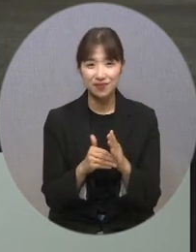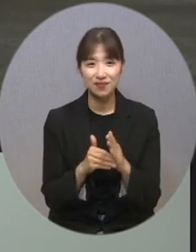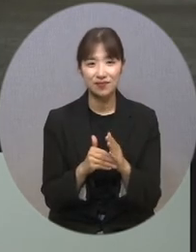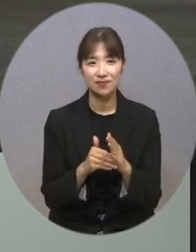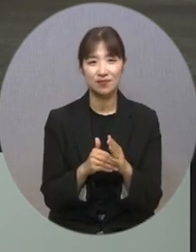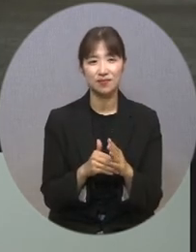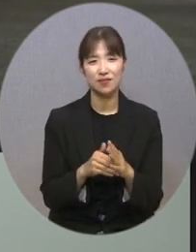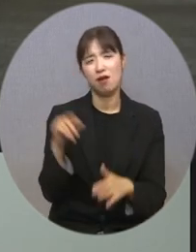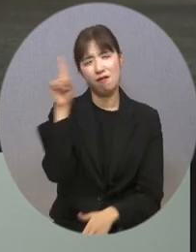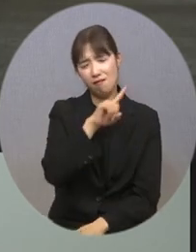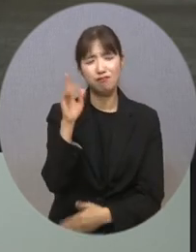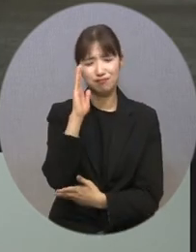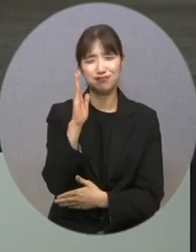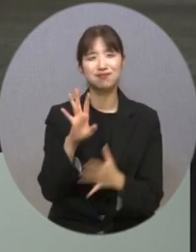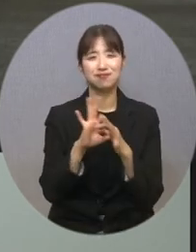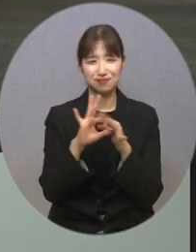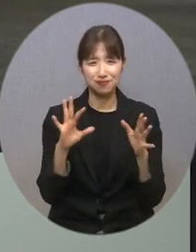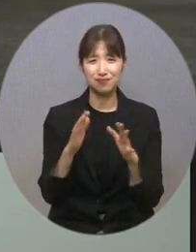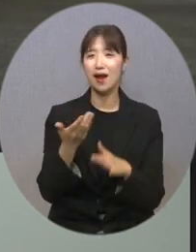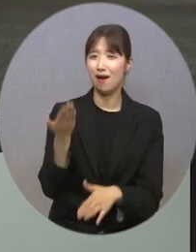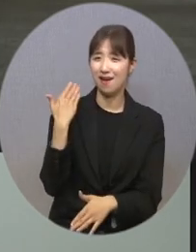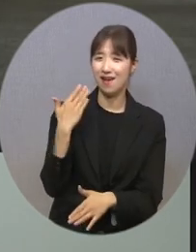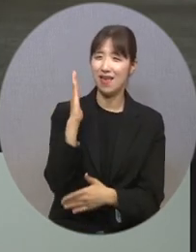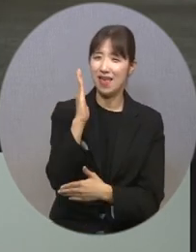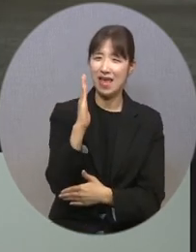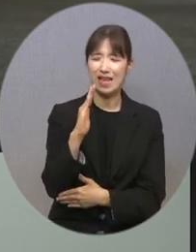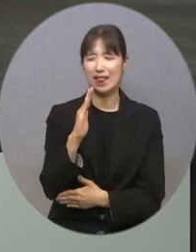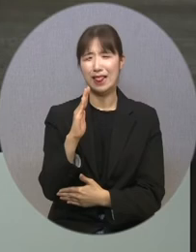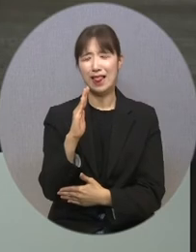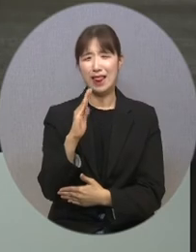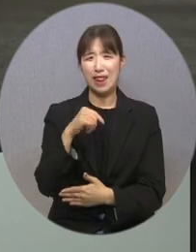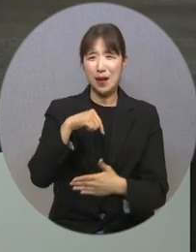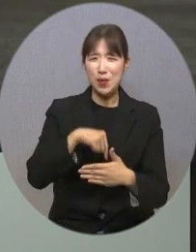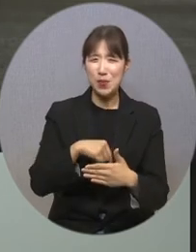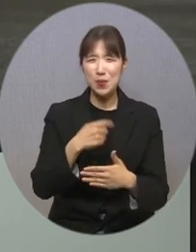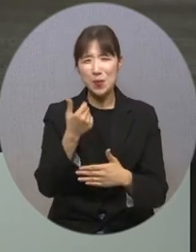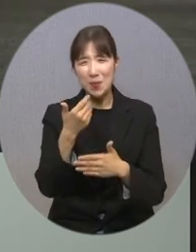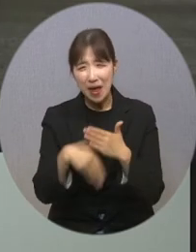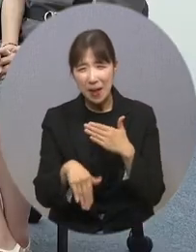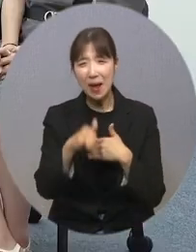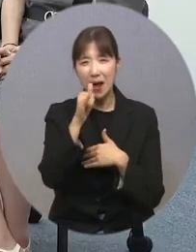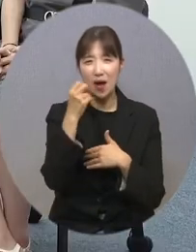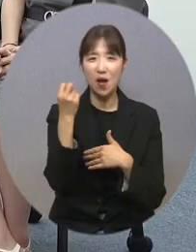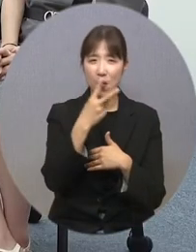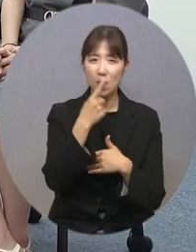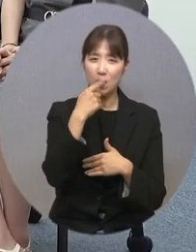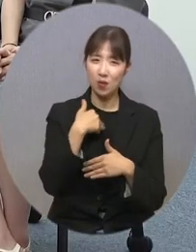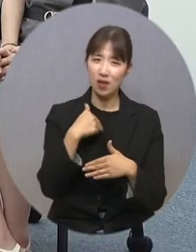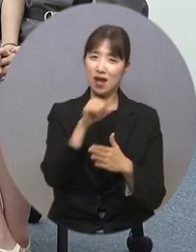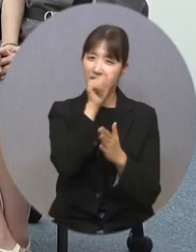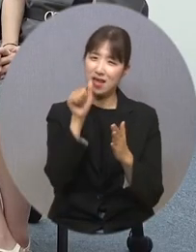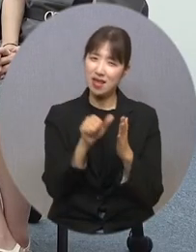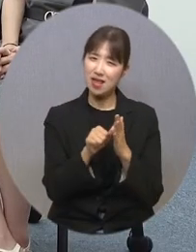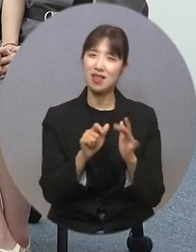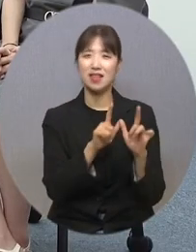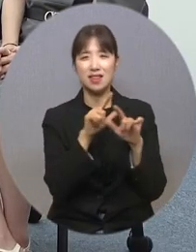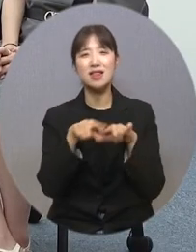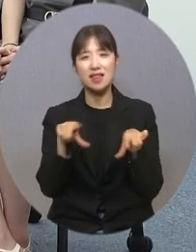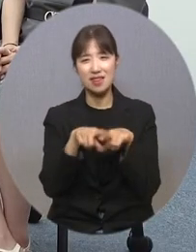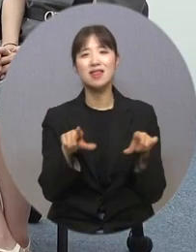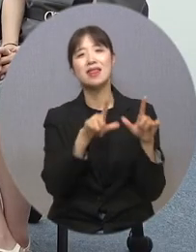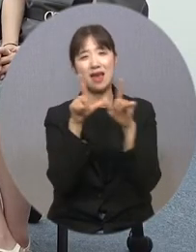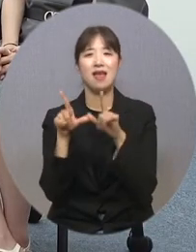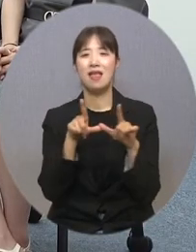어떤 얘기도 좋아요 그럼 5 으 지금 하고 싶었던 얘기 중에 못한 것도 좋고요 또 내가 일상을 살아가는